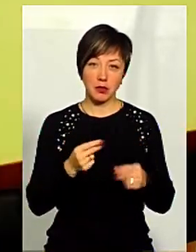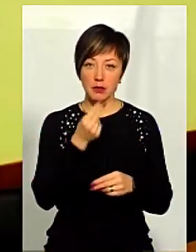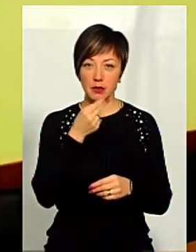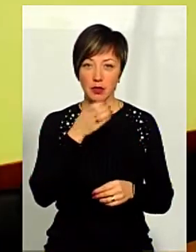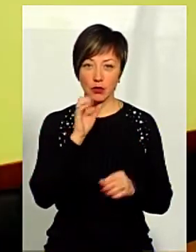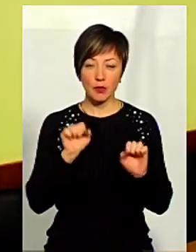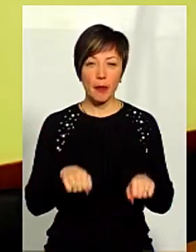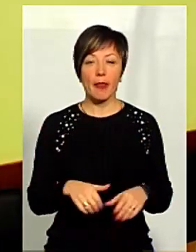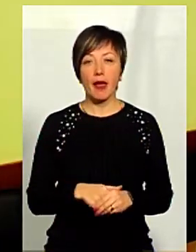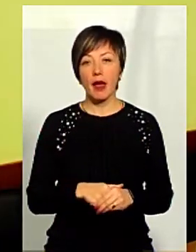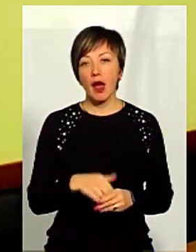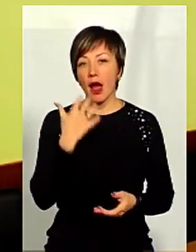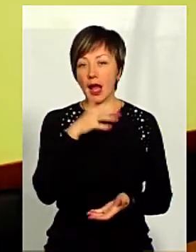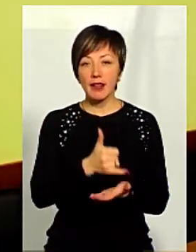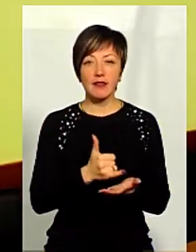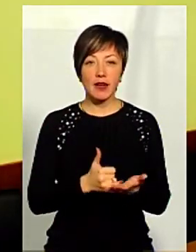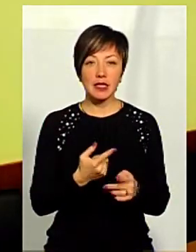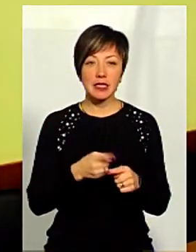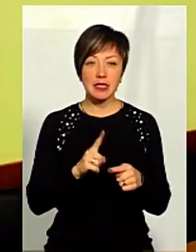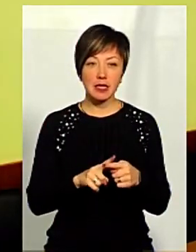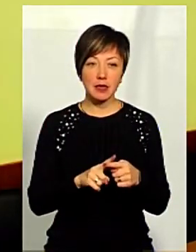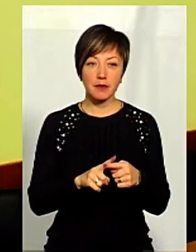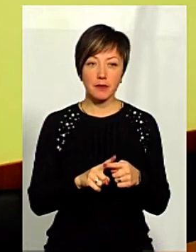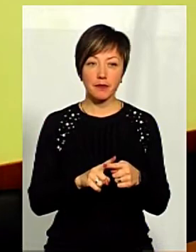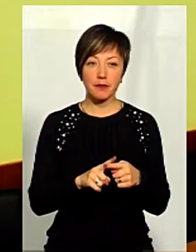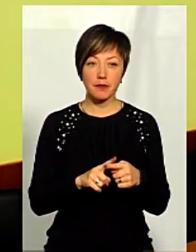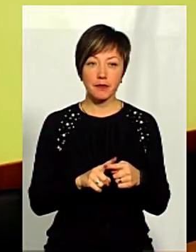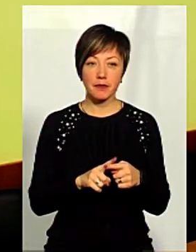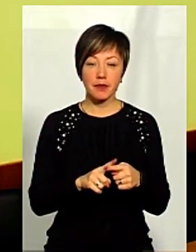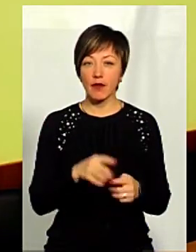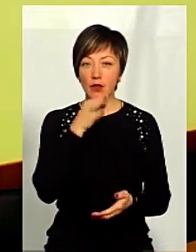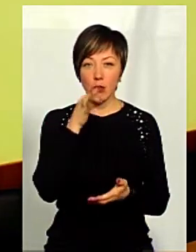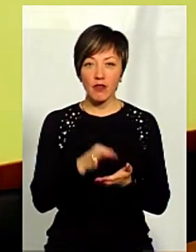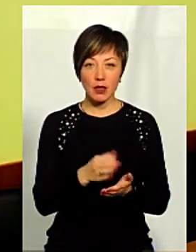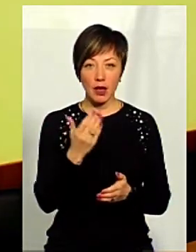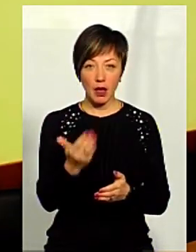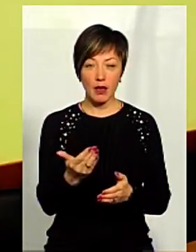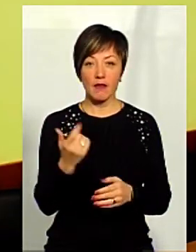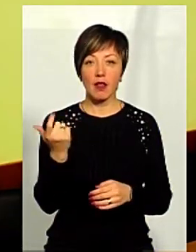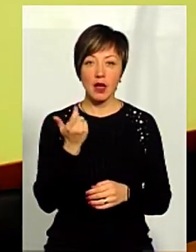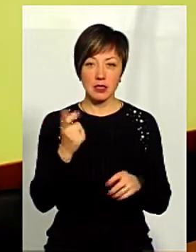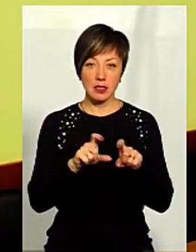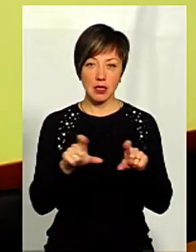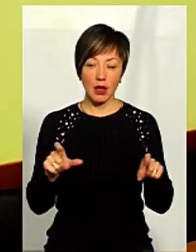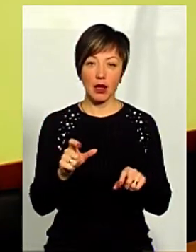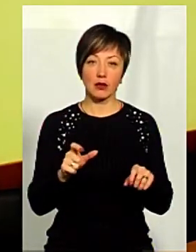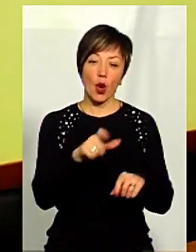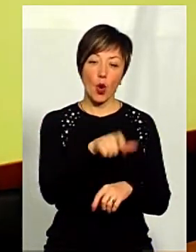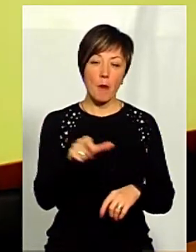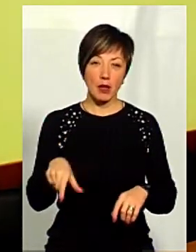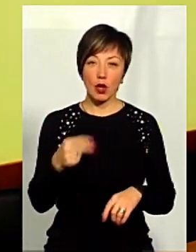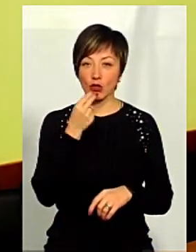споживання. Глінтвейн – це продукт, за який відповідає оператор ринку, тобто власник закладу громадського